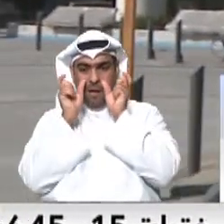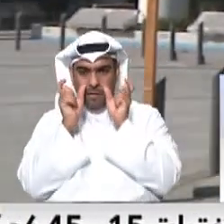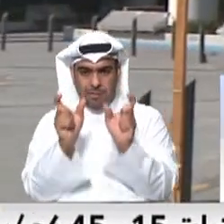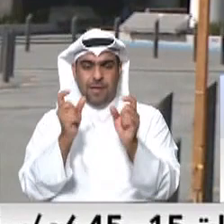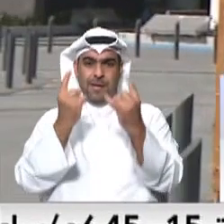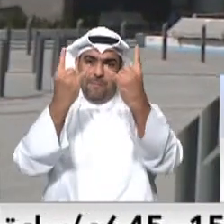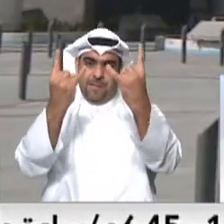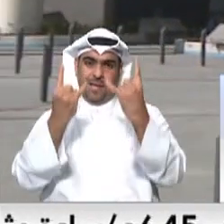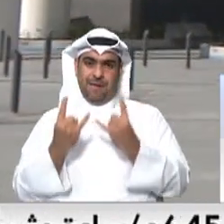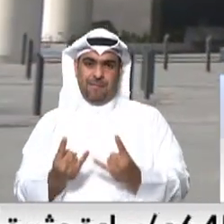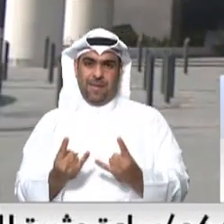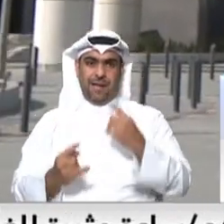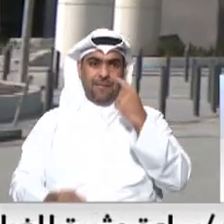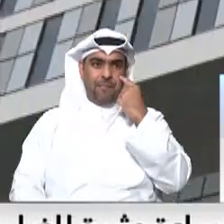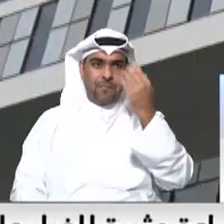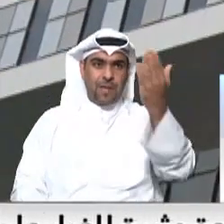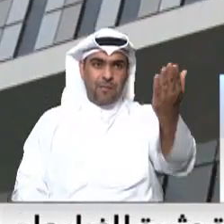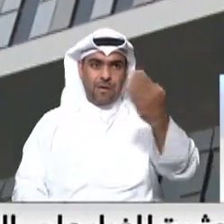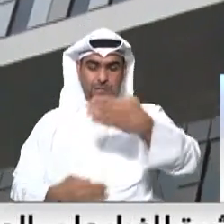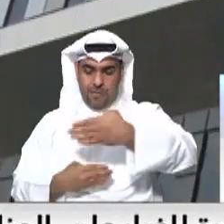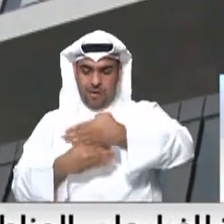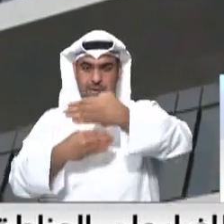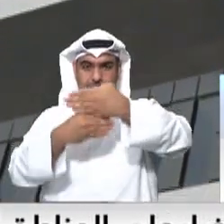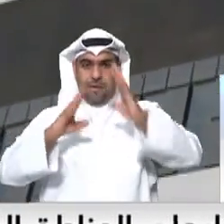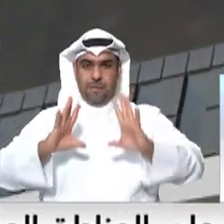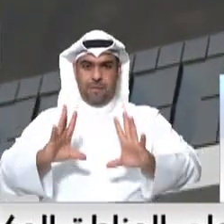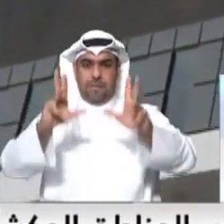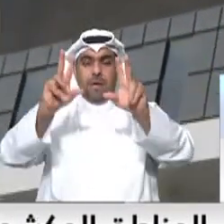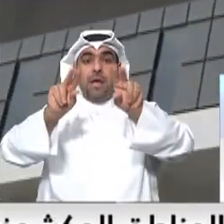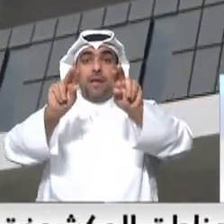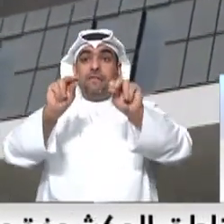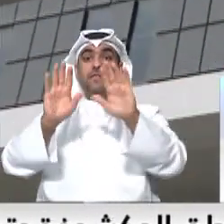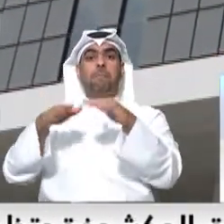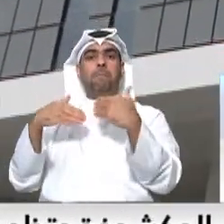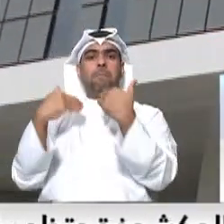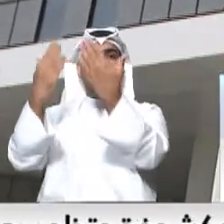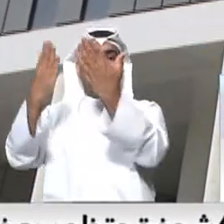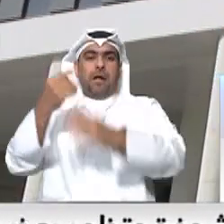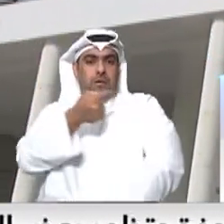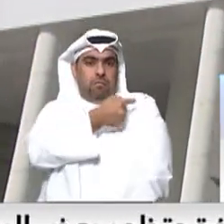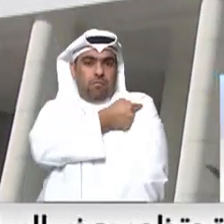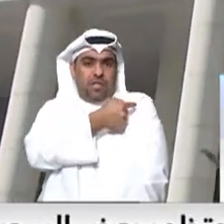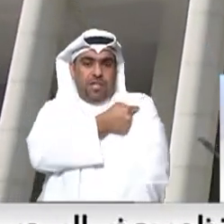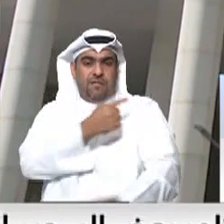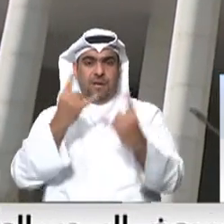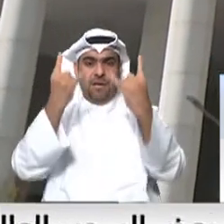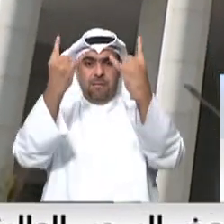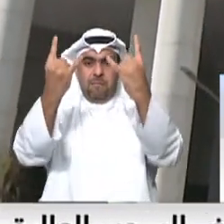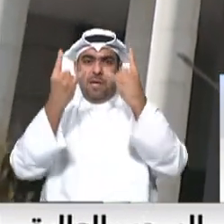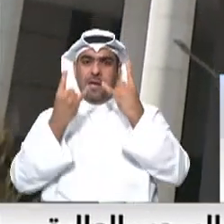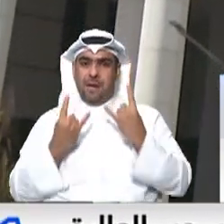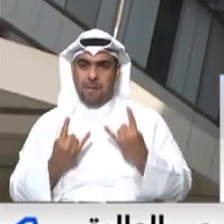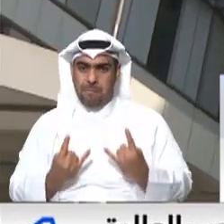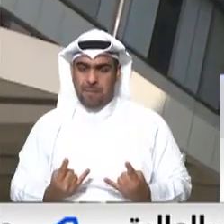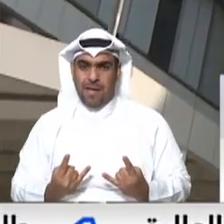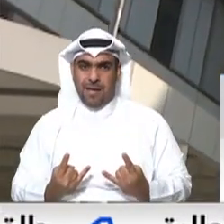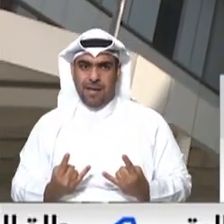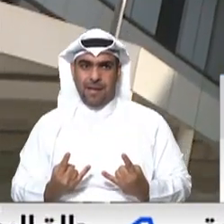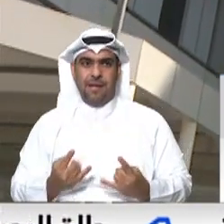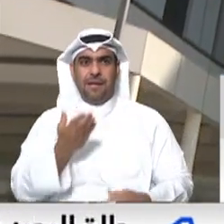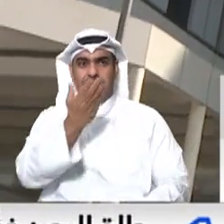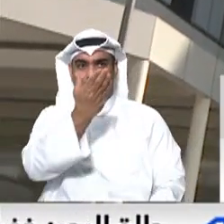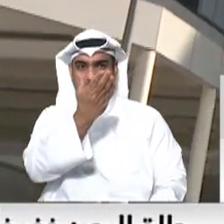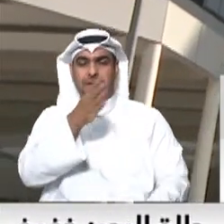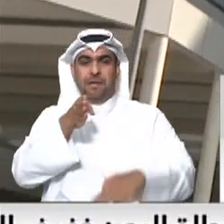وفقا لأحدث المفاهيم المعمارية الحديثة، بحيث يلبي جميع المتطلبات البيئية والتقنية، حيث تحتوي على مساحات